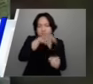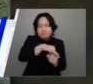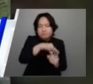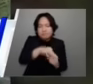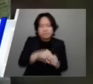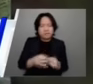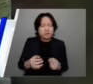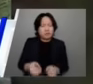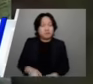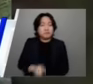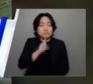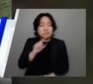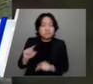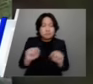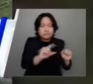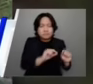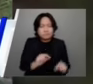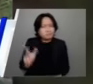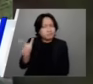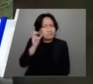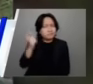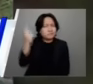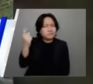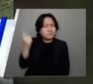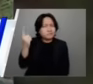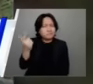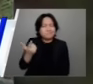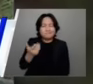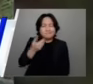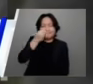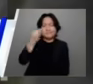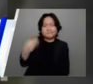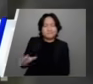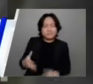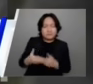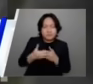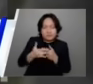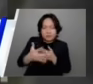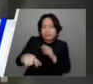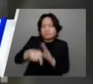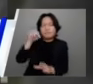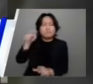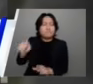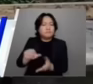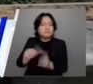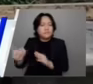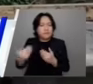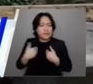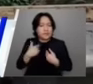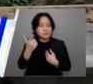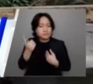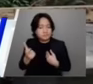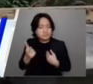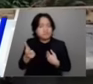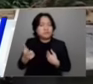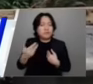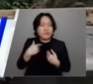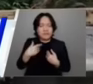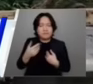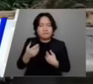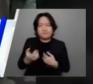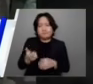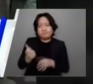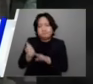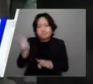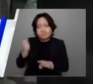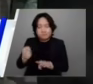pero di umano nila ito pinansin. Na-recover sa crime scene ang 6 na mga basyo ng di pa matukoy na kalibre ng baril. Wala pang pahayag ang pamilya ng